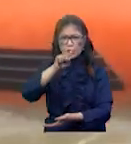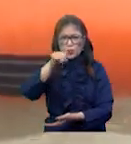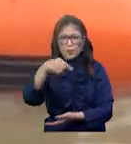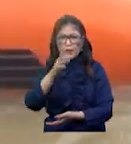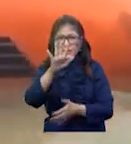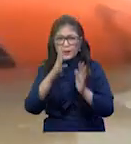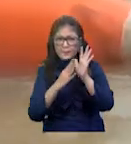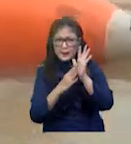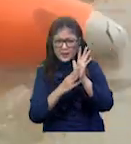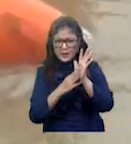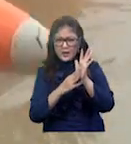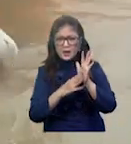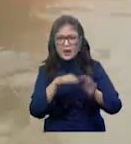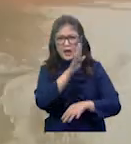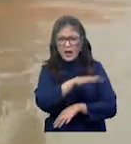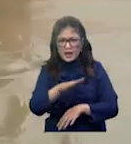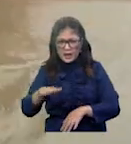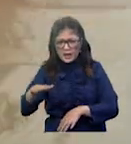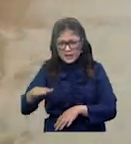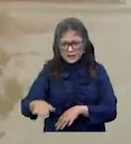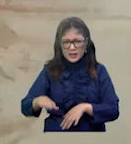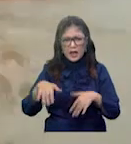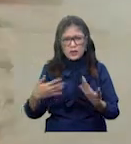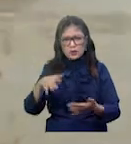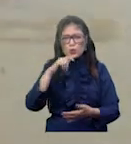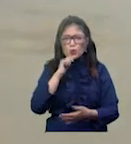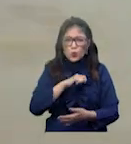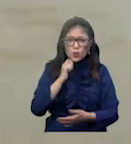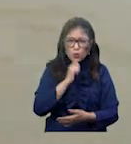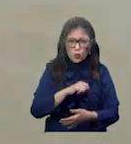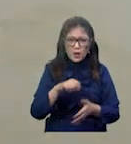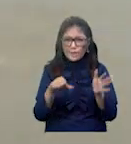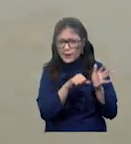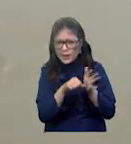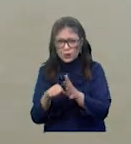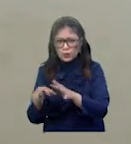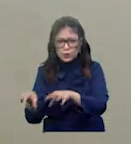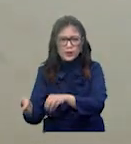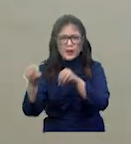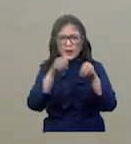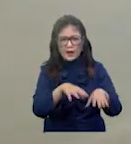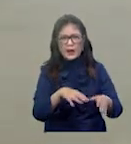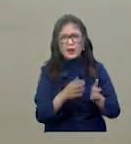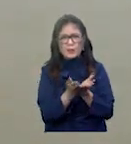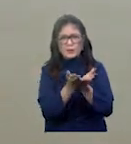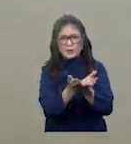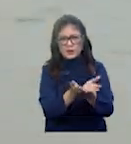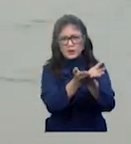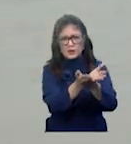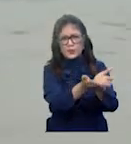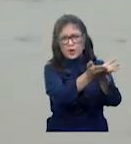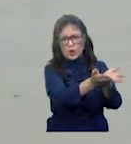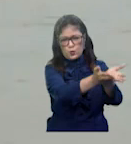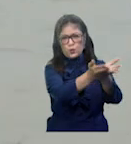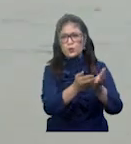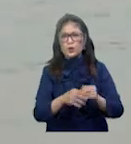Sejumlah lansia dan balita yang terjebak banjir harus dievakuasi petugas BPBD menggunakan perahu karet dan pelampung. Derasnya arus air